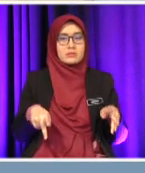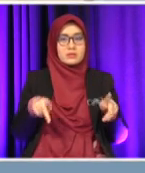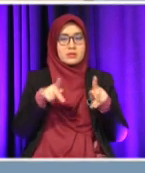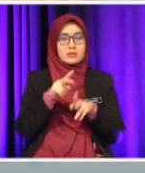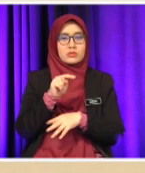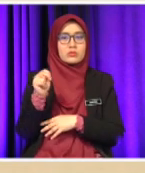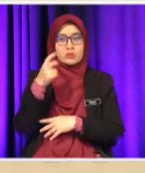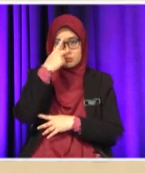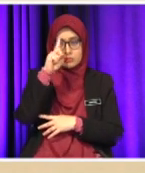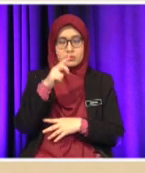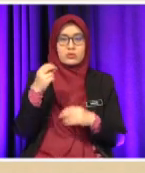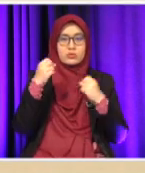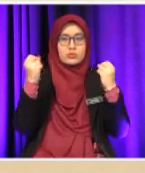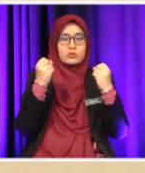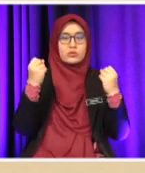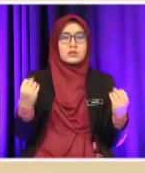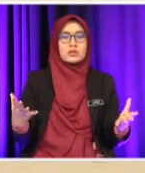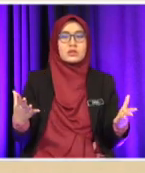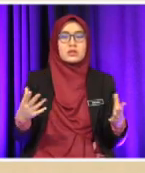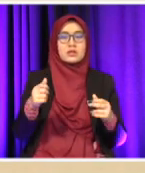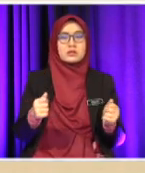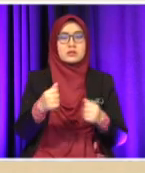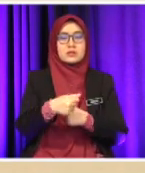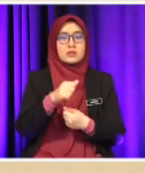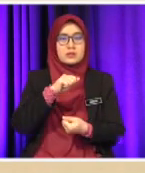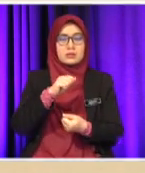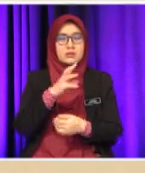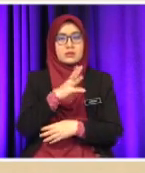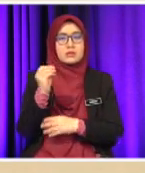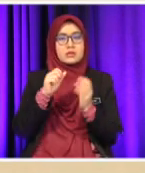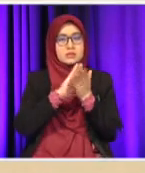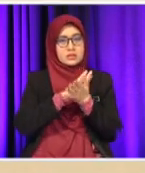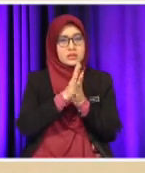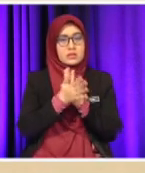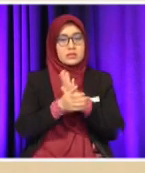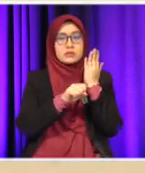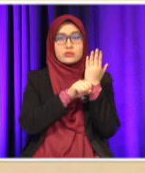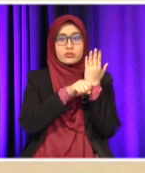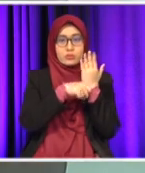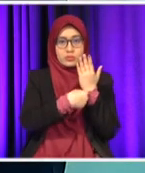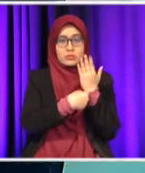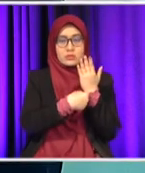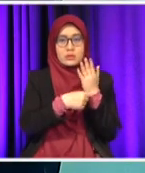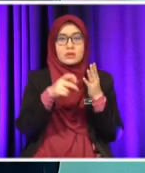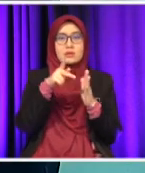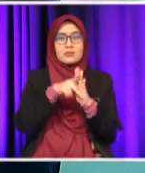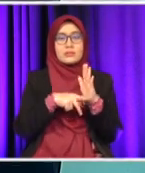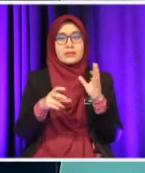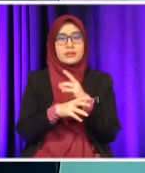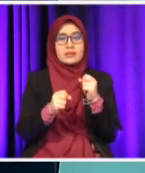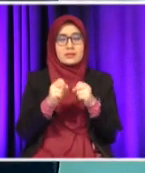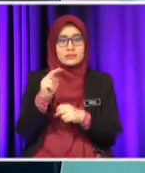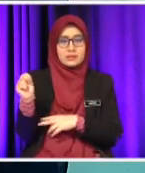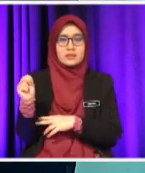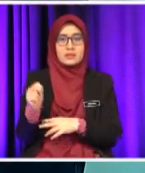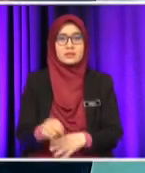tidak boleh jadi sungguh penempatan Coba sekarang nih masih belum terbuka seperti ini luar